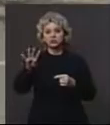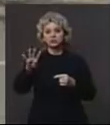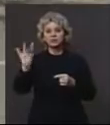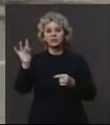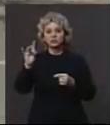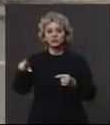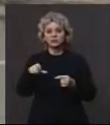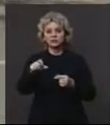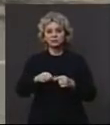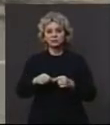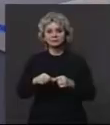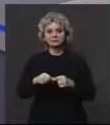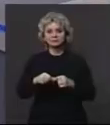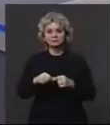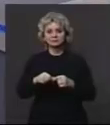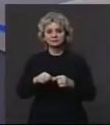Дон-24, Ростов-на-Дону.